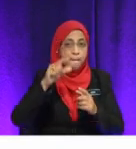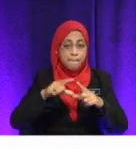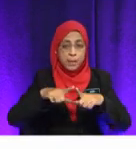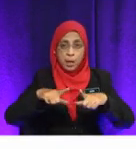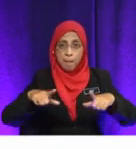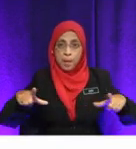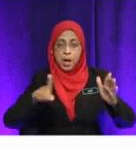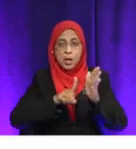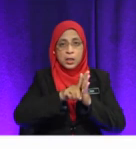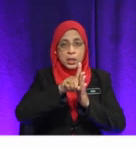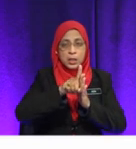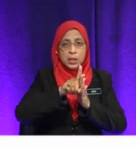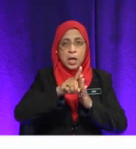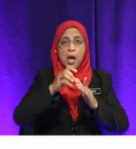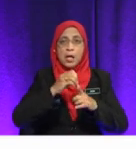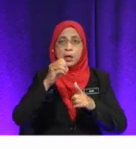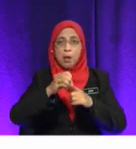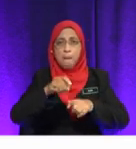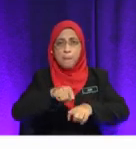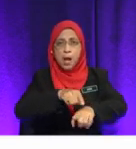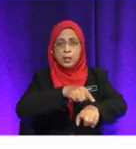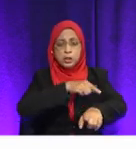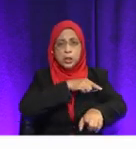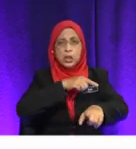tinggi sesuatu objek jadi